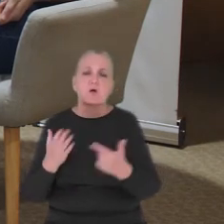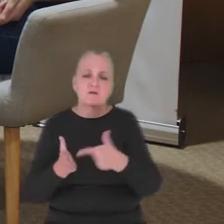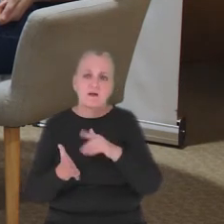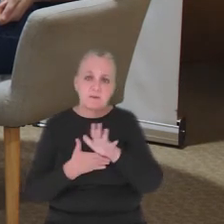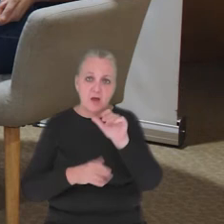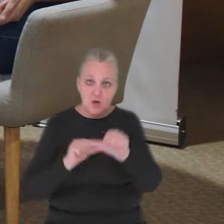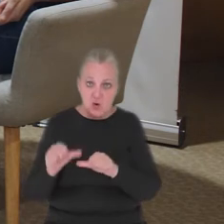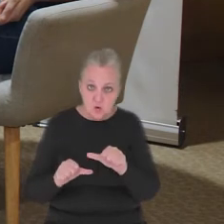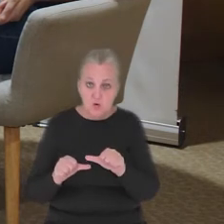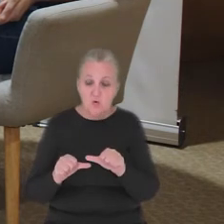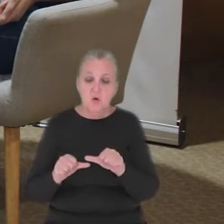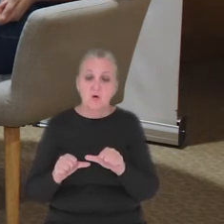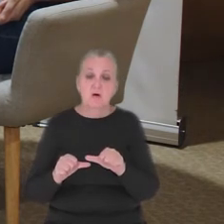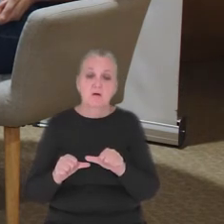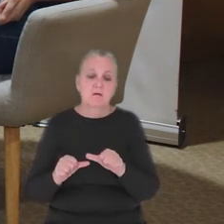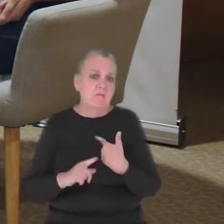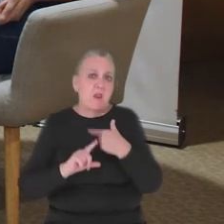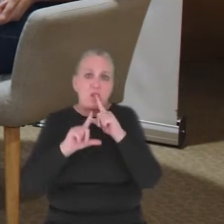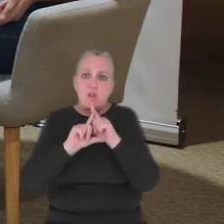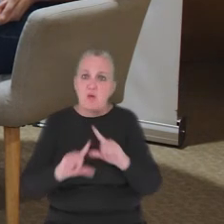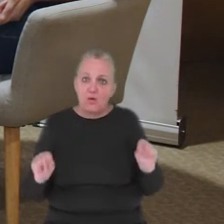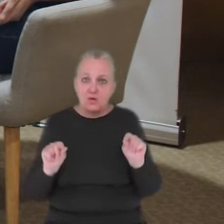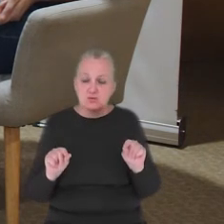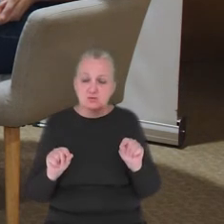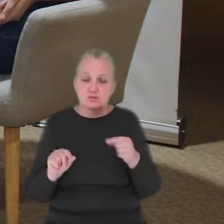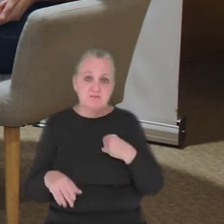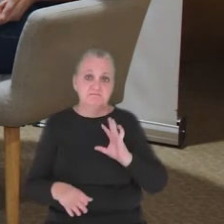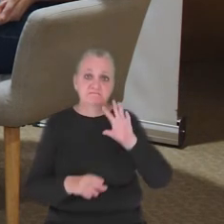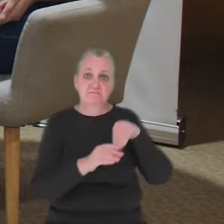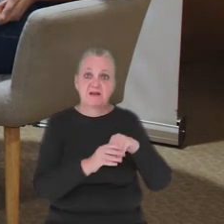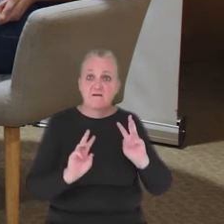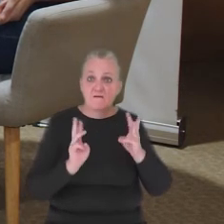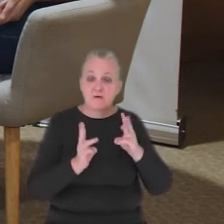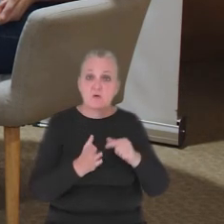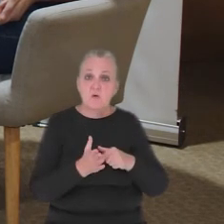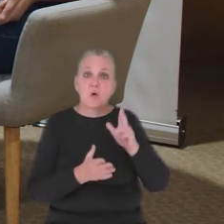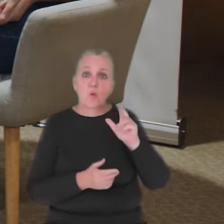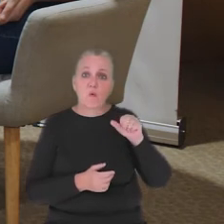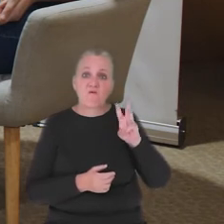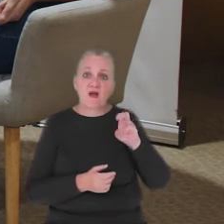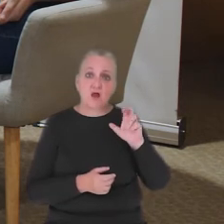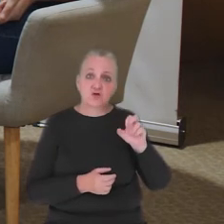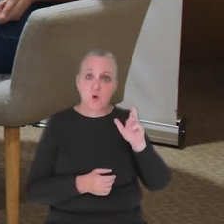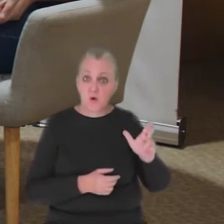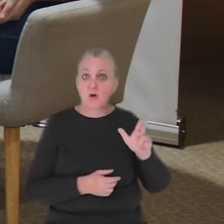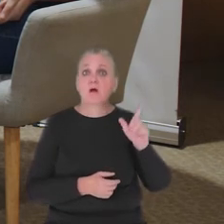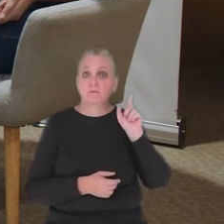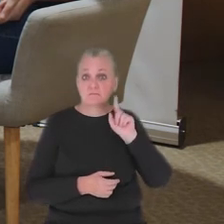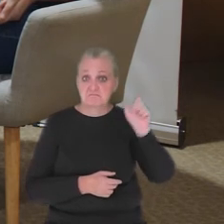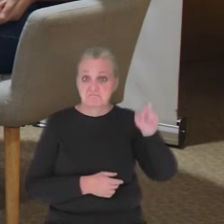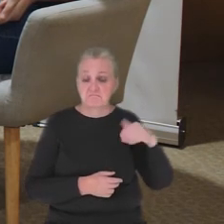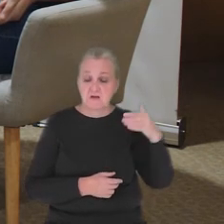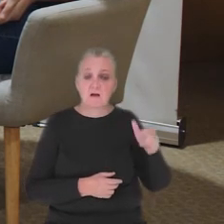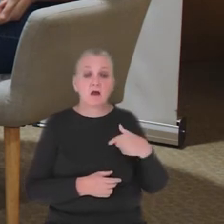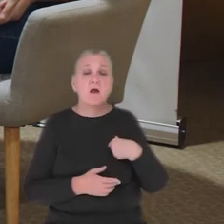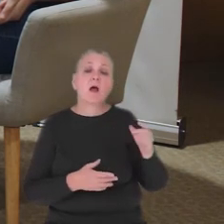2015 roku, kiedy przez absolutny przypadek znalazłam się na warsztatach u Kowalczuka, który zaczął właśnie mówić o tym, jak wydawał swoje